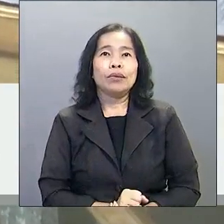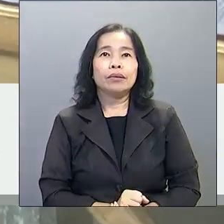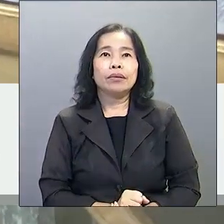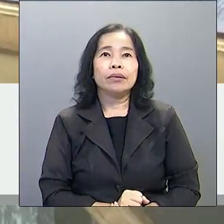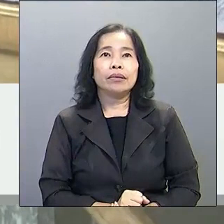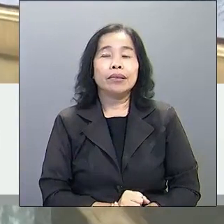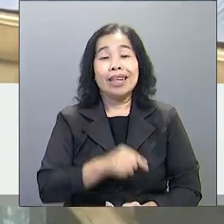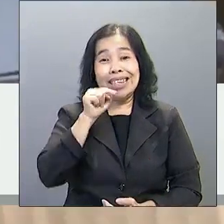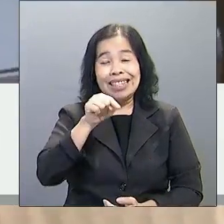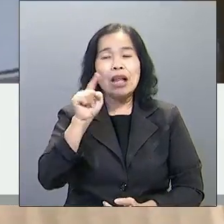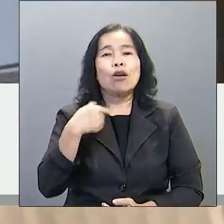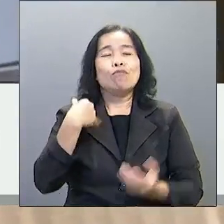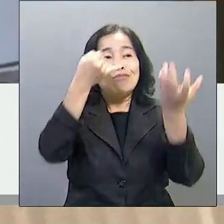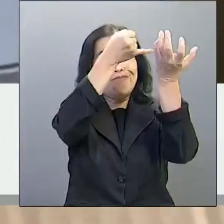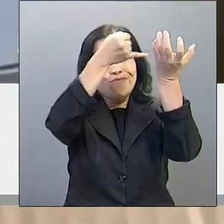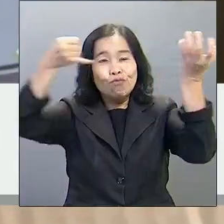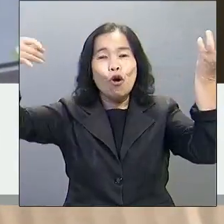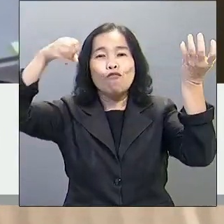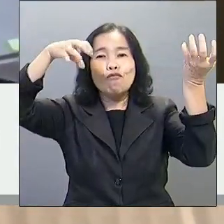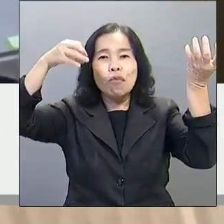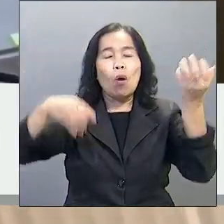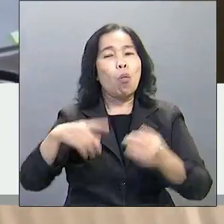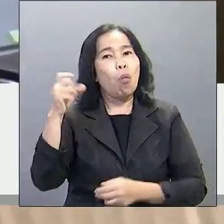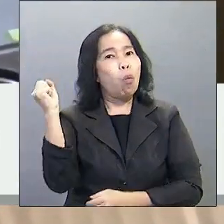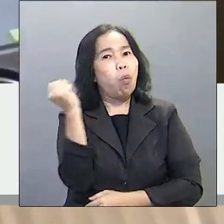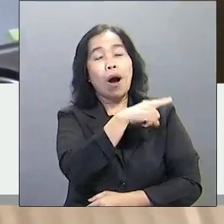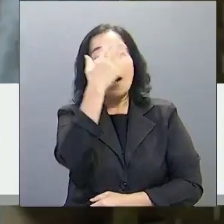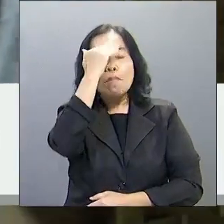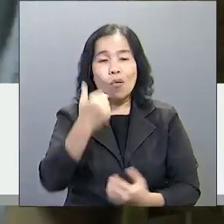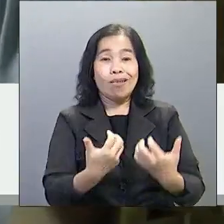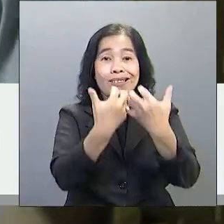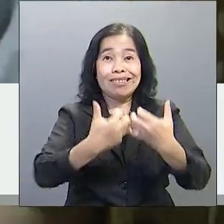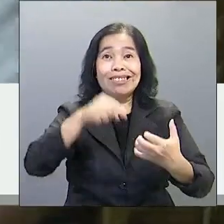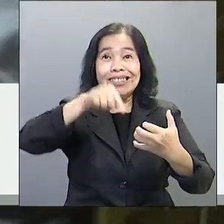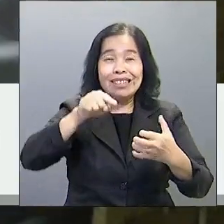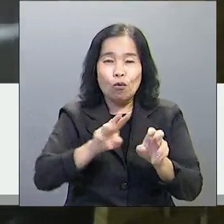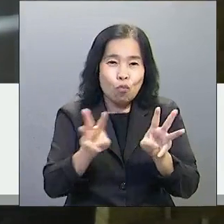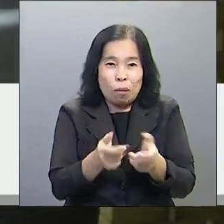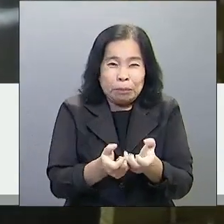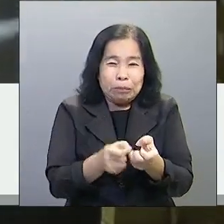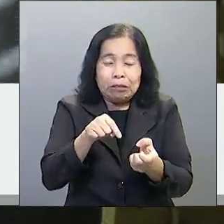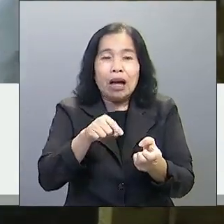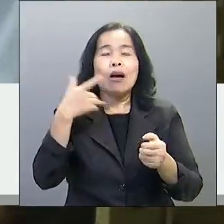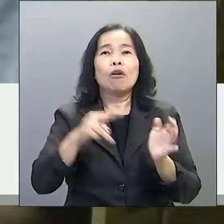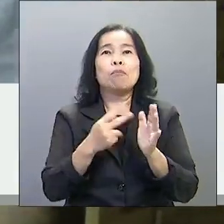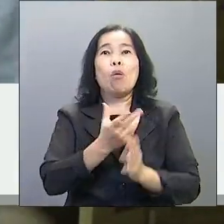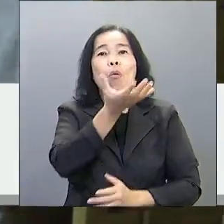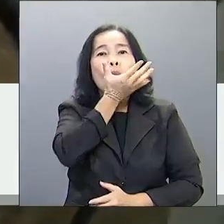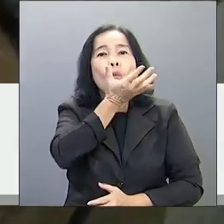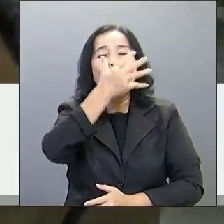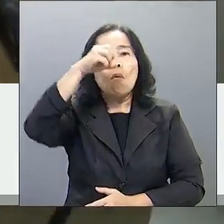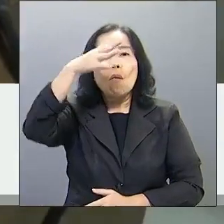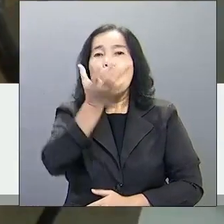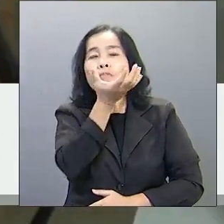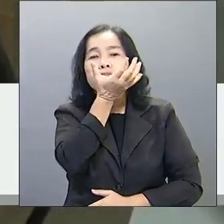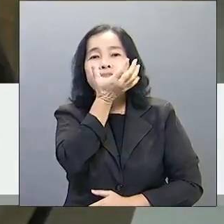าวนั้นใช้กระแสไฟฟ้ามากกว่าจุดที่1นะคะเนื่องจากว่าเครื่องขุดบิตคอยดังกล่าวนั้นมีการใช้กระแสไฟที่สูงกว่า